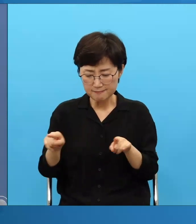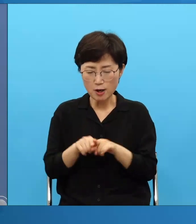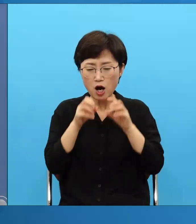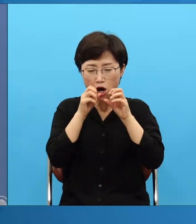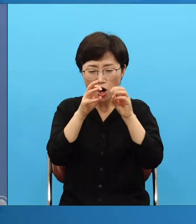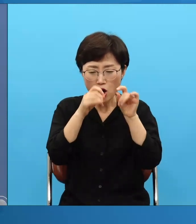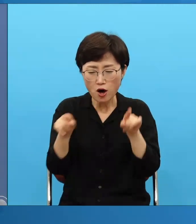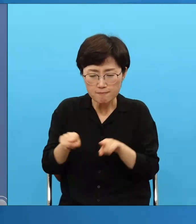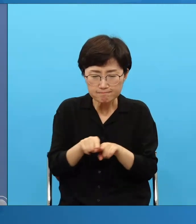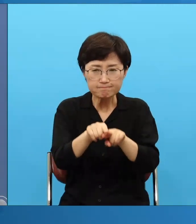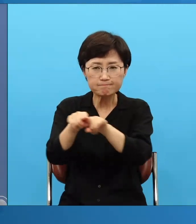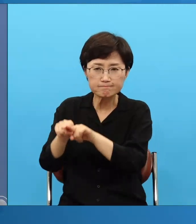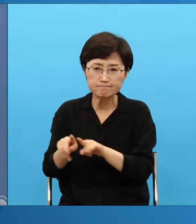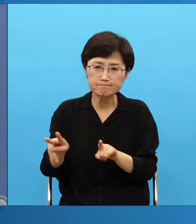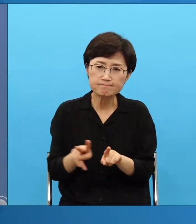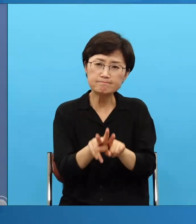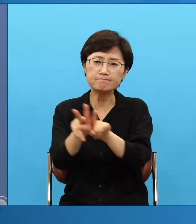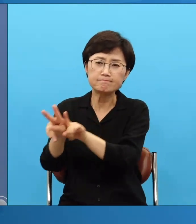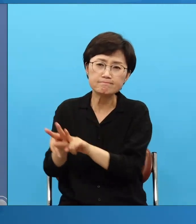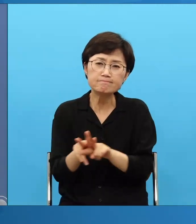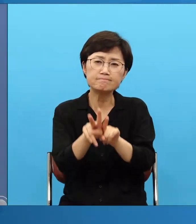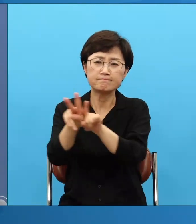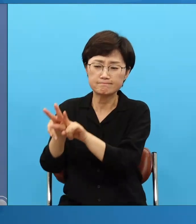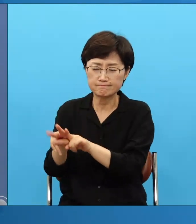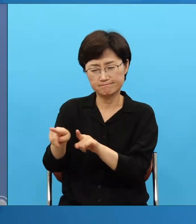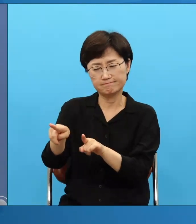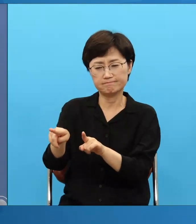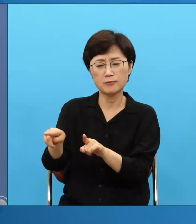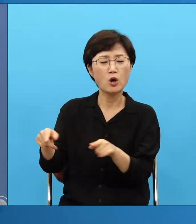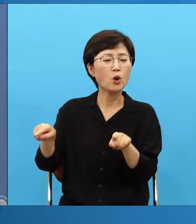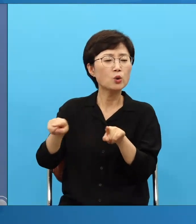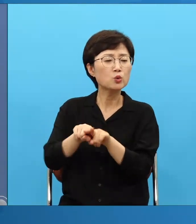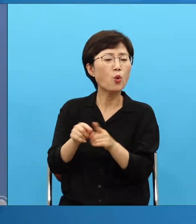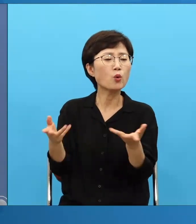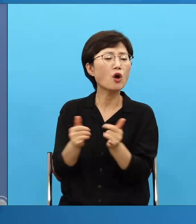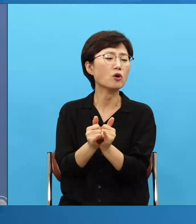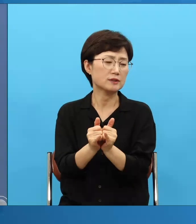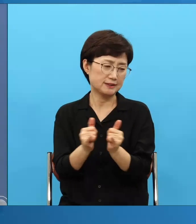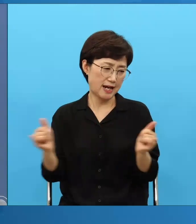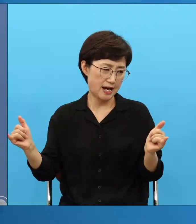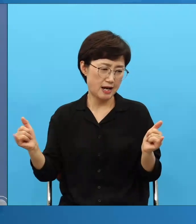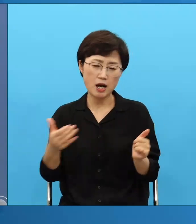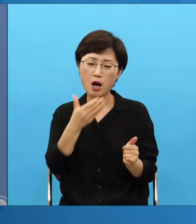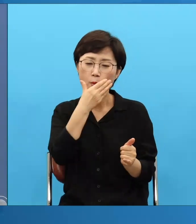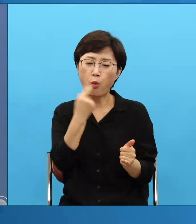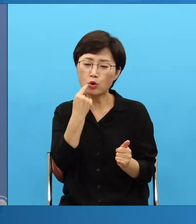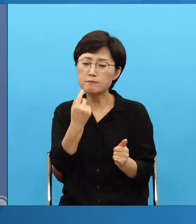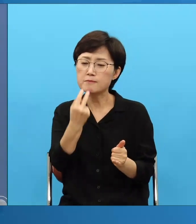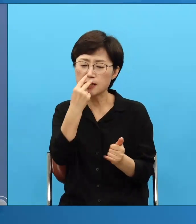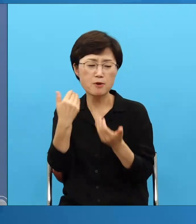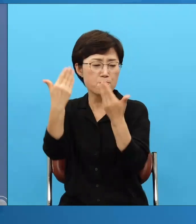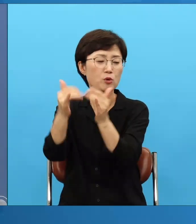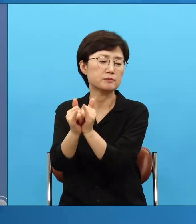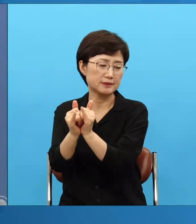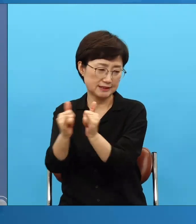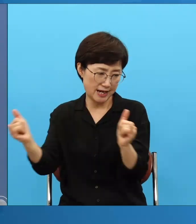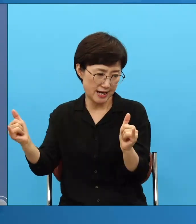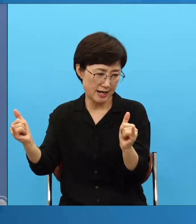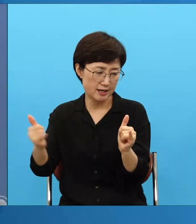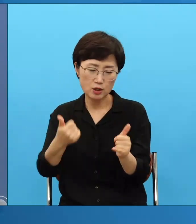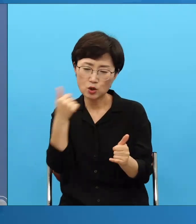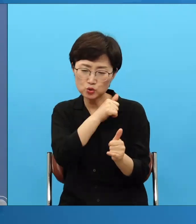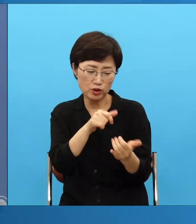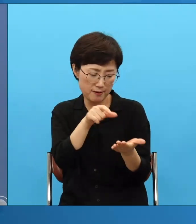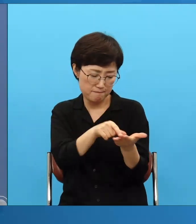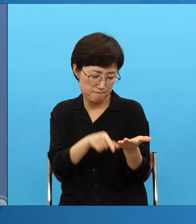동역자요 나에게 복음 때문에 생명 건 사람이다. Romans chapter 16 그런 was a 소개를 한 letter 거예요. that he wrote to Rome, and he says that he introduced Priscilla